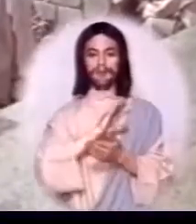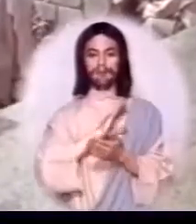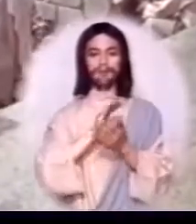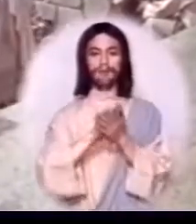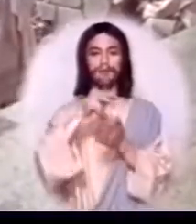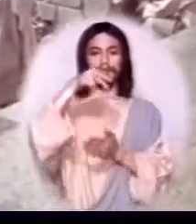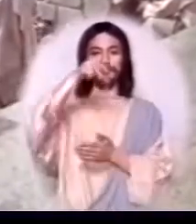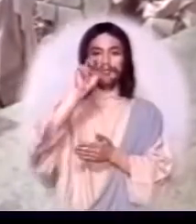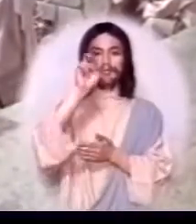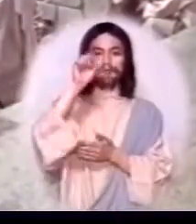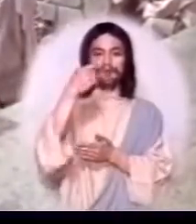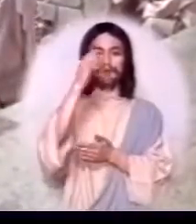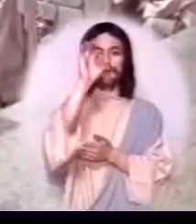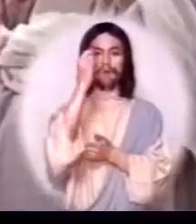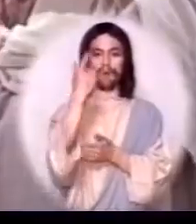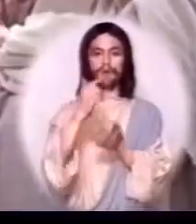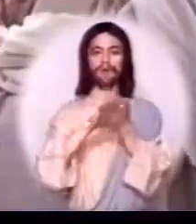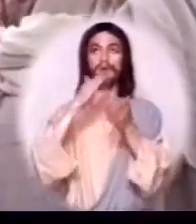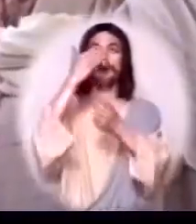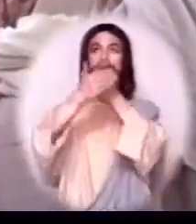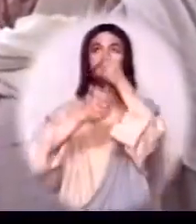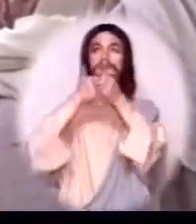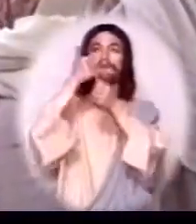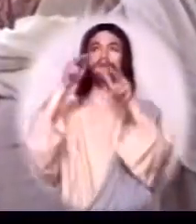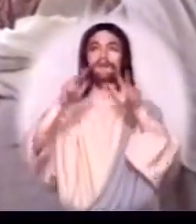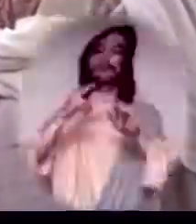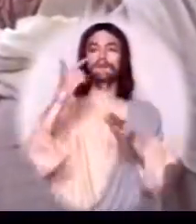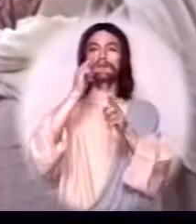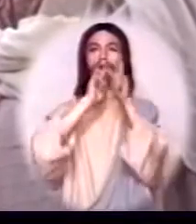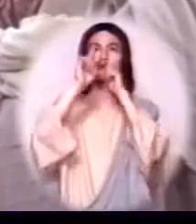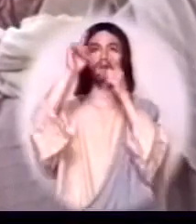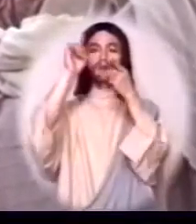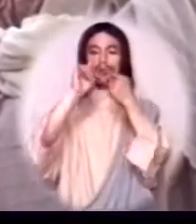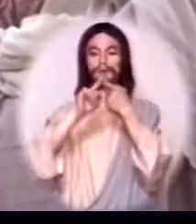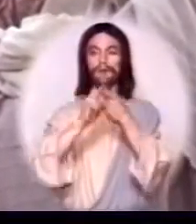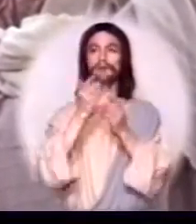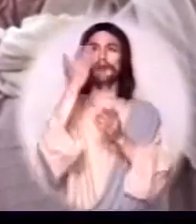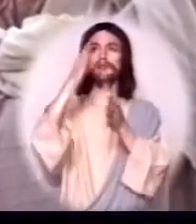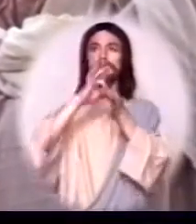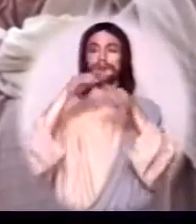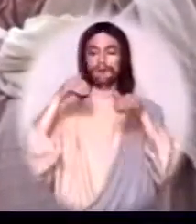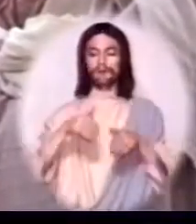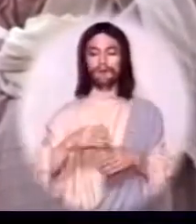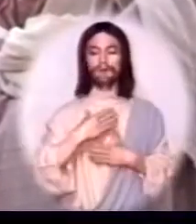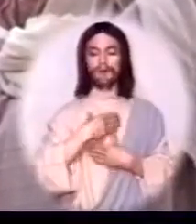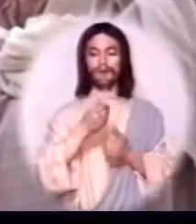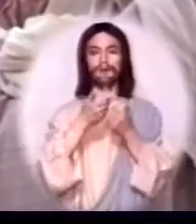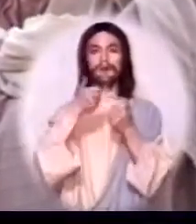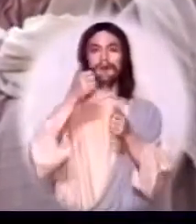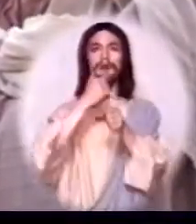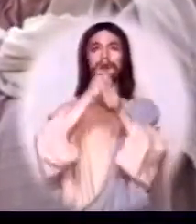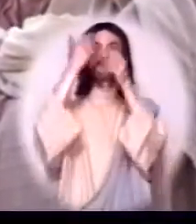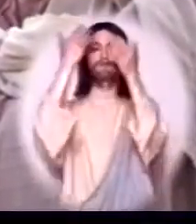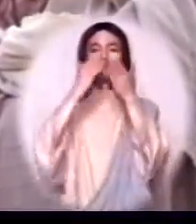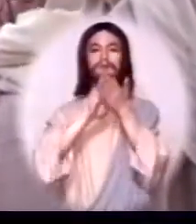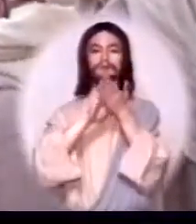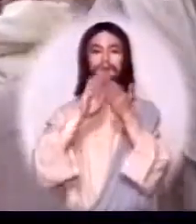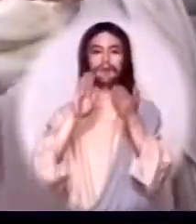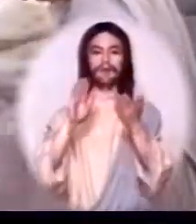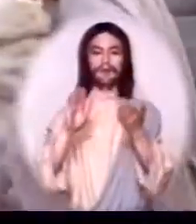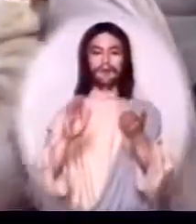그의 이름은 시므온입니다. 하나님, 이제는 말씀하신 대로 당신의 종을 편안히 떠나게